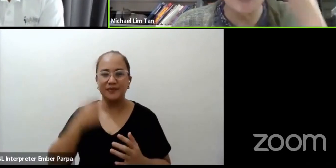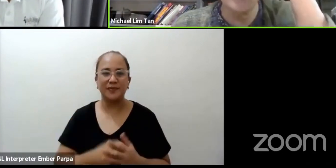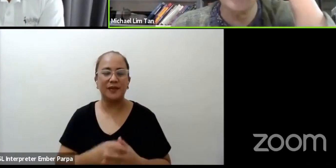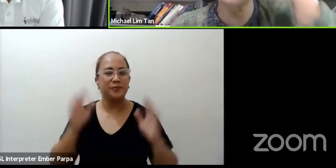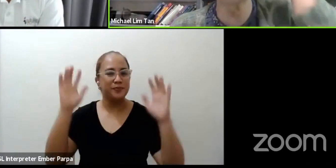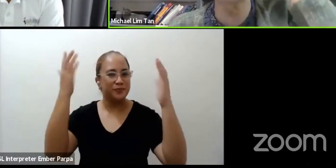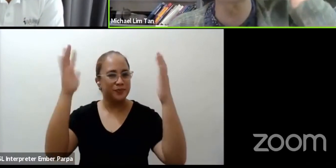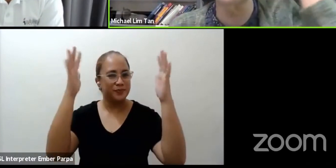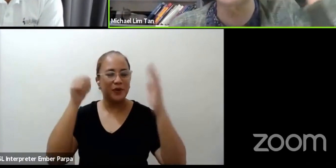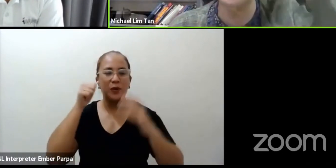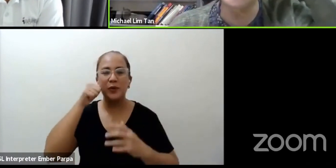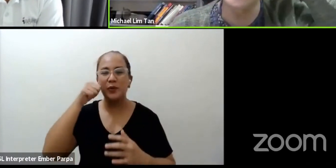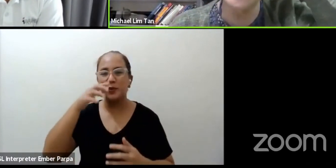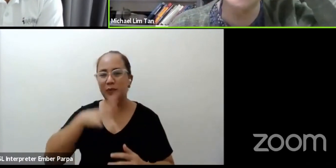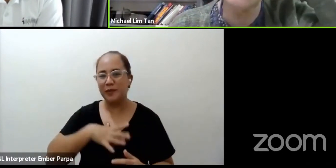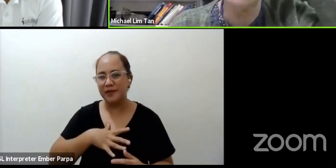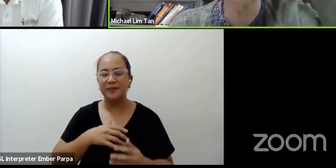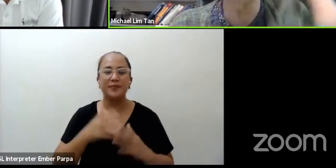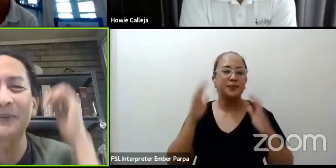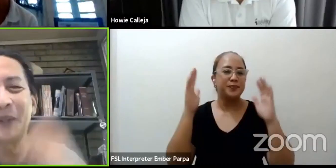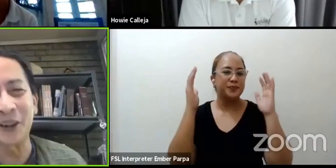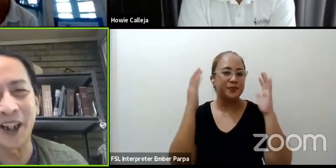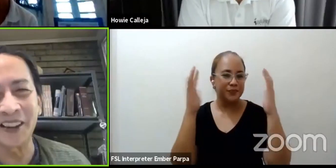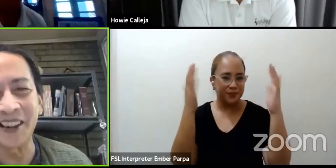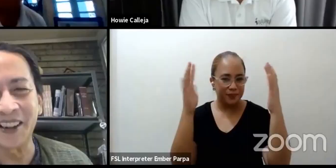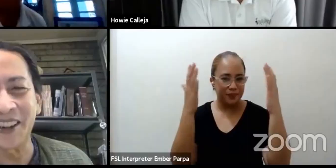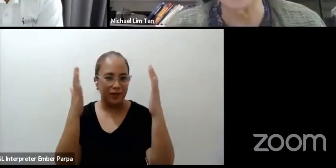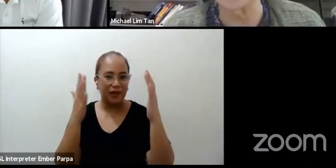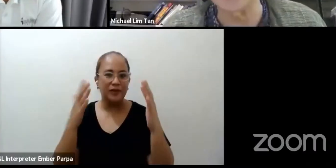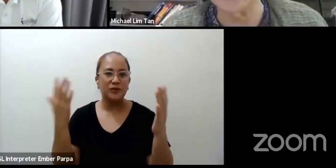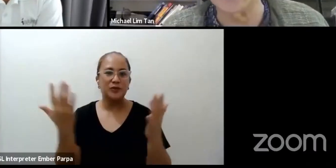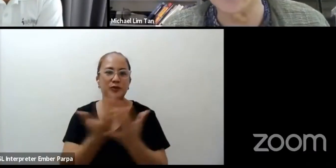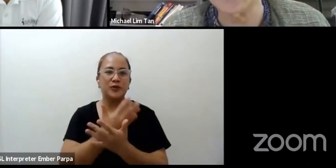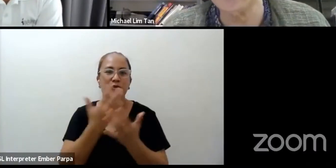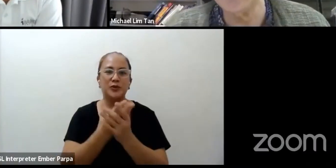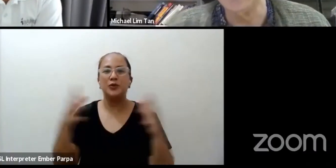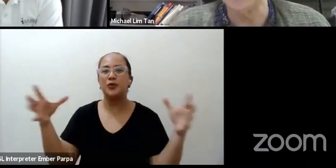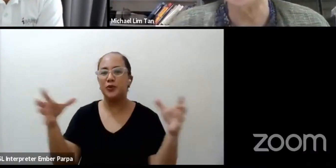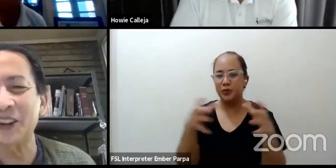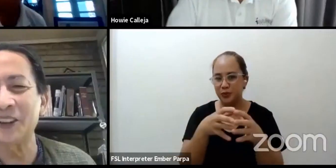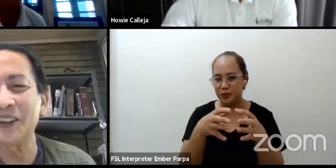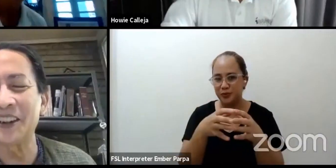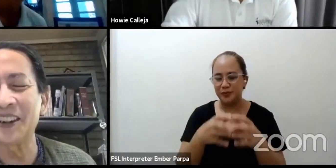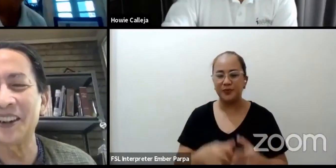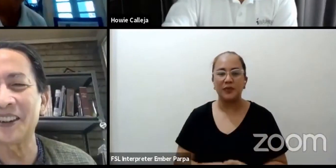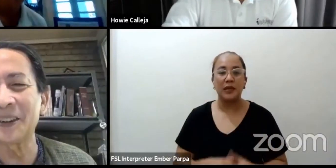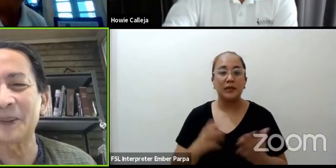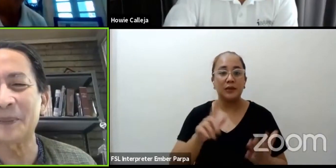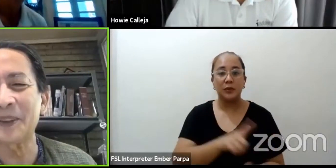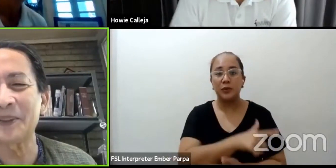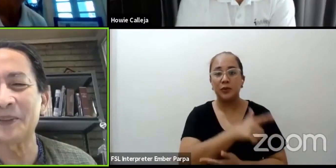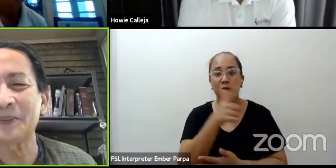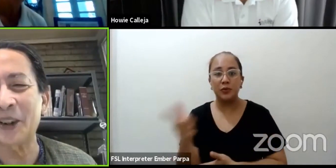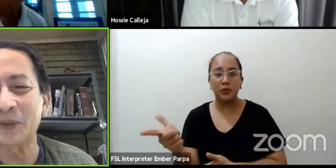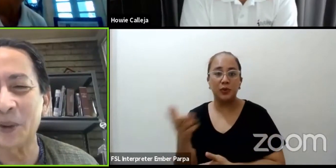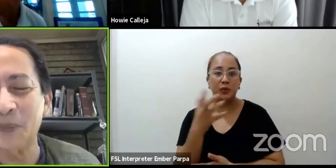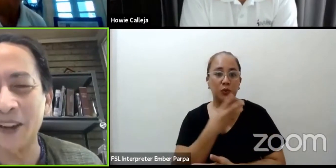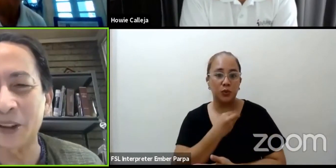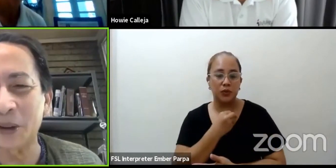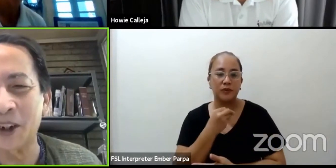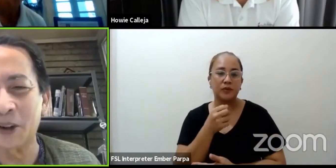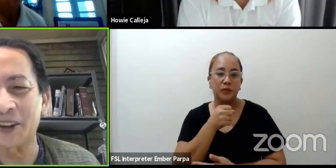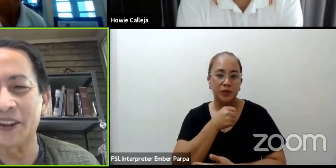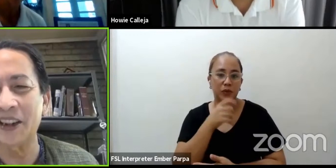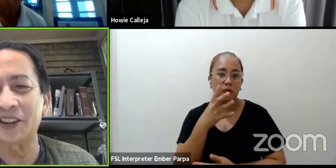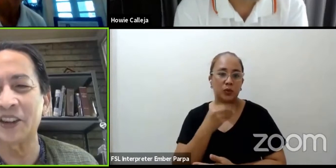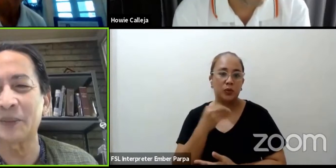ang mga kababaihan, mabuhay ang bago nating alyansa dito, no? I turn the microphone